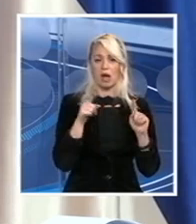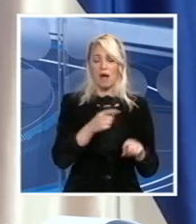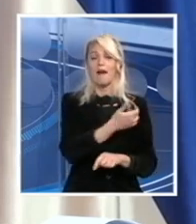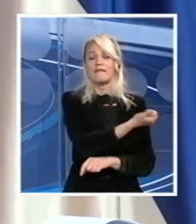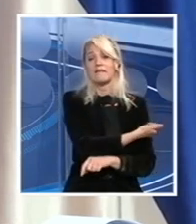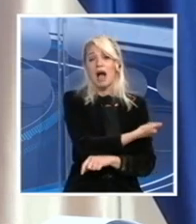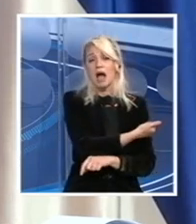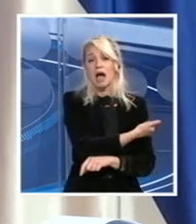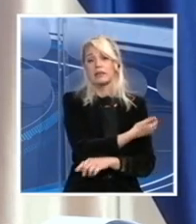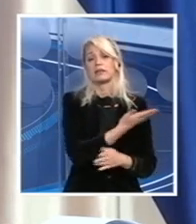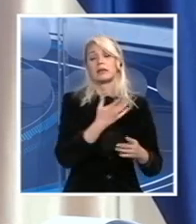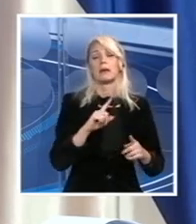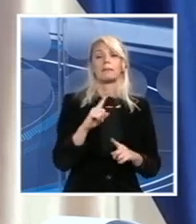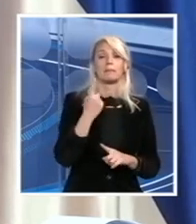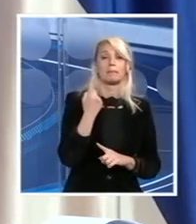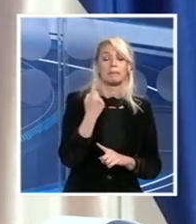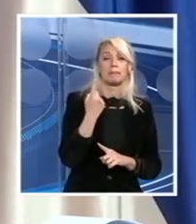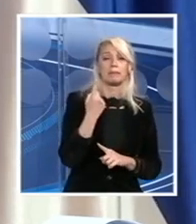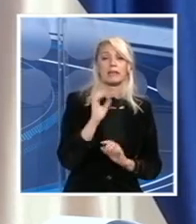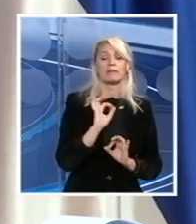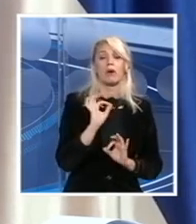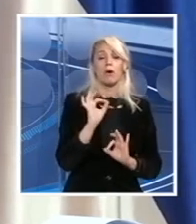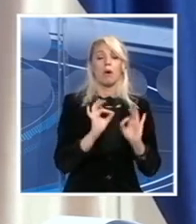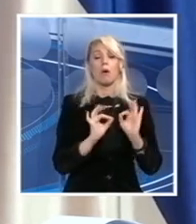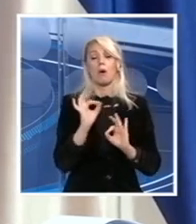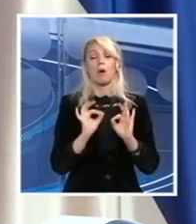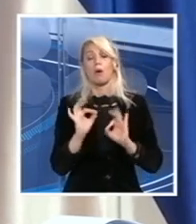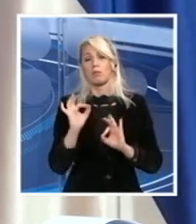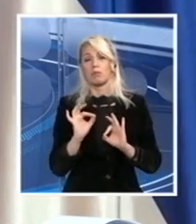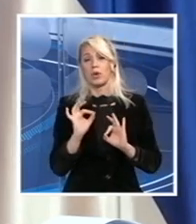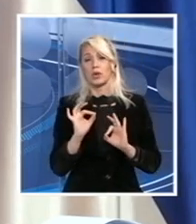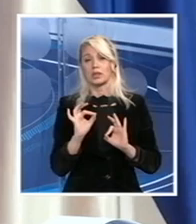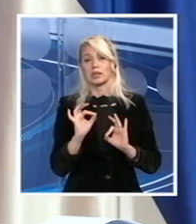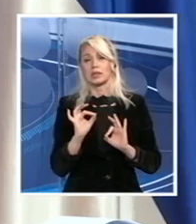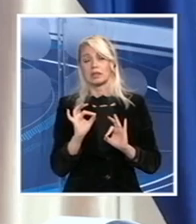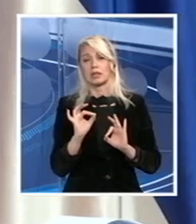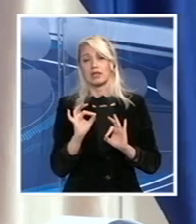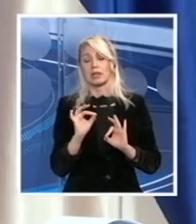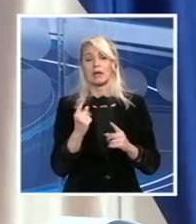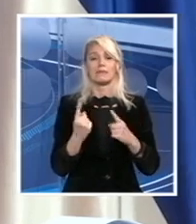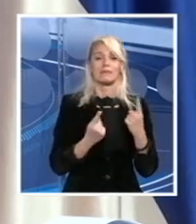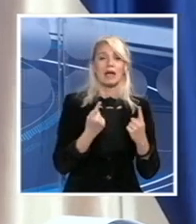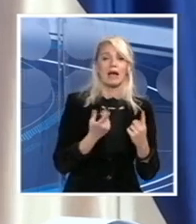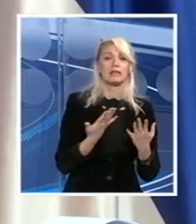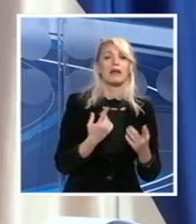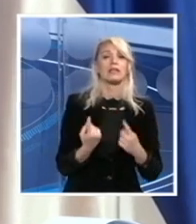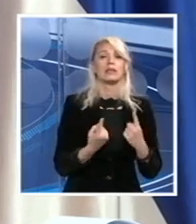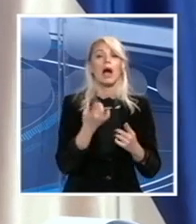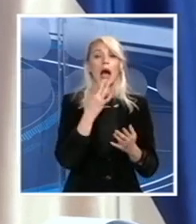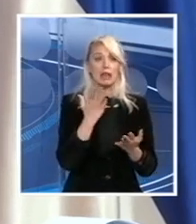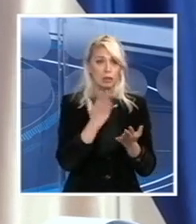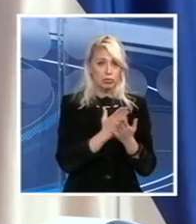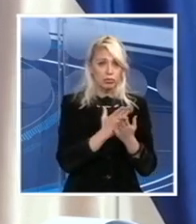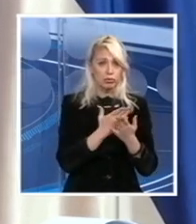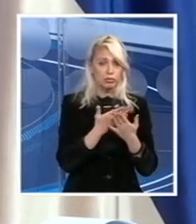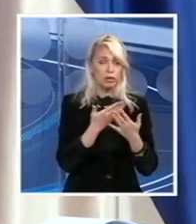prvo procene u vezi toga, doneće se na osnovu situacije koja bude bila kada bude dostupna ta vakcina, na osnovu